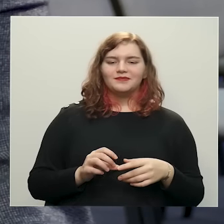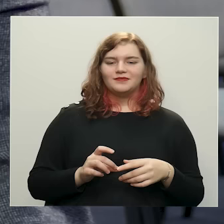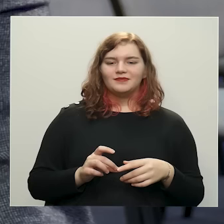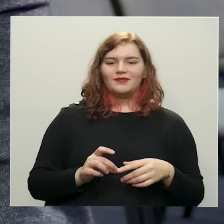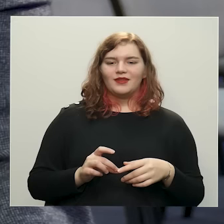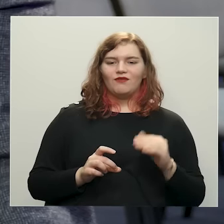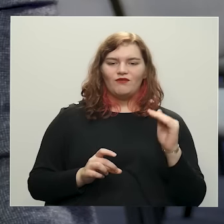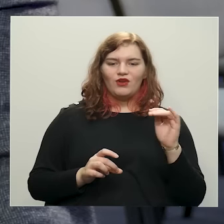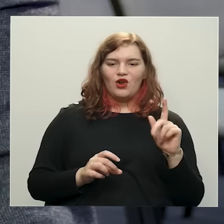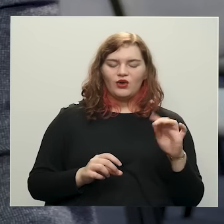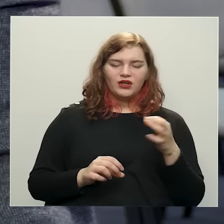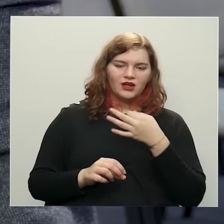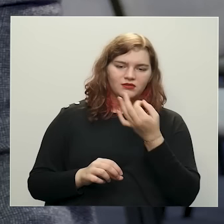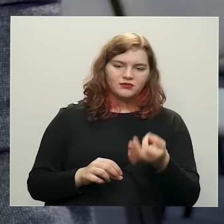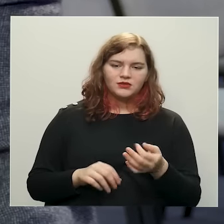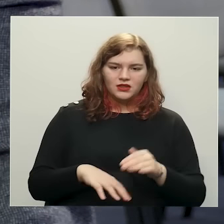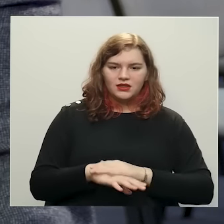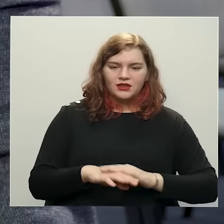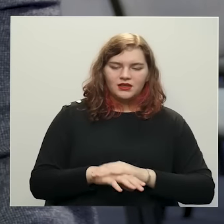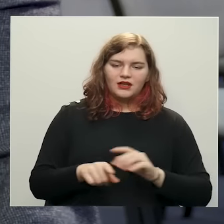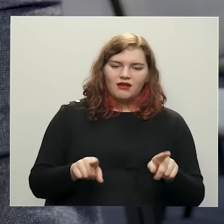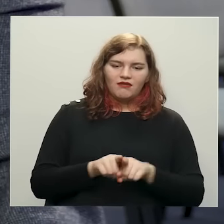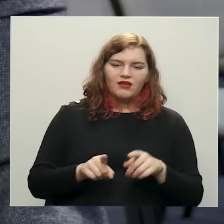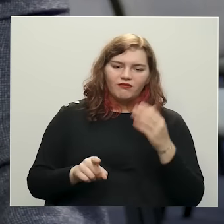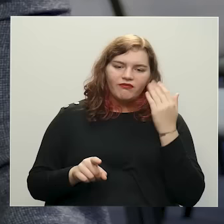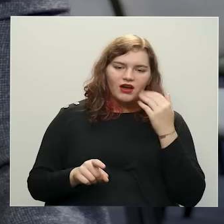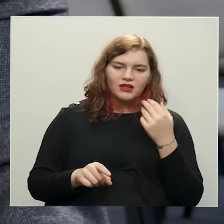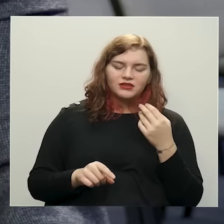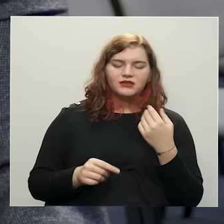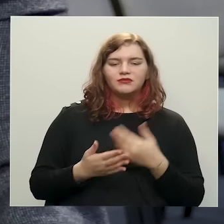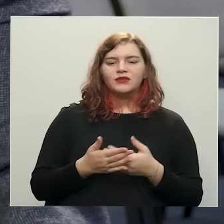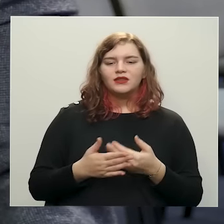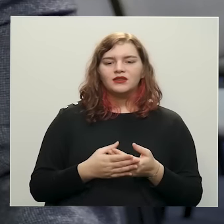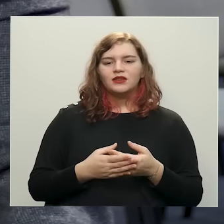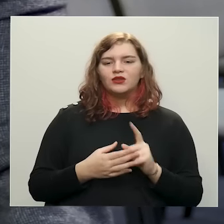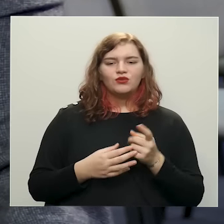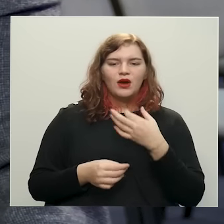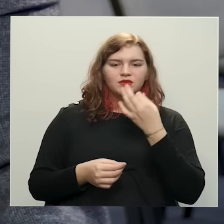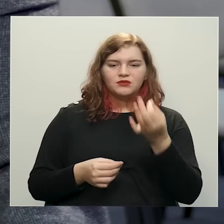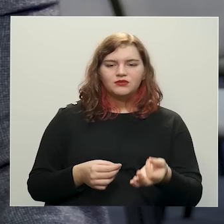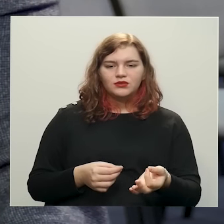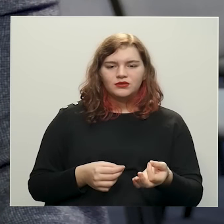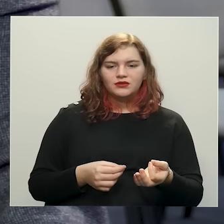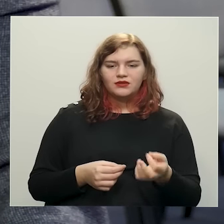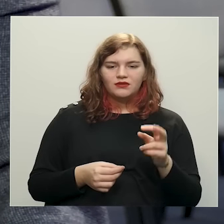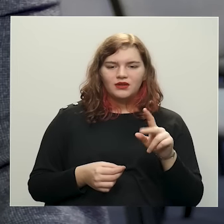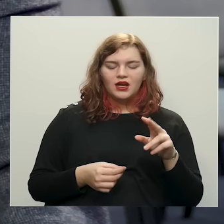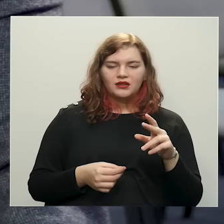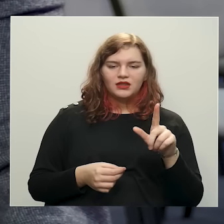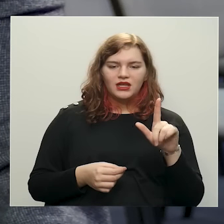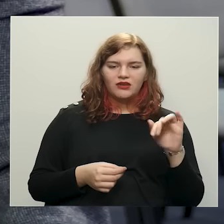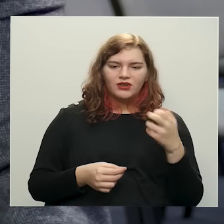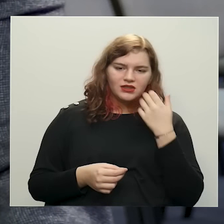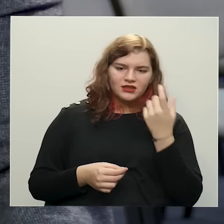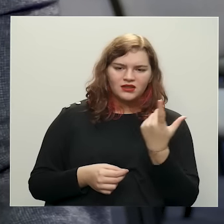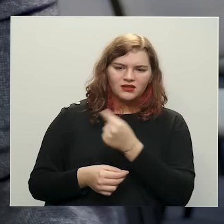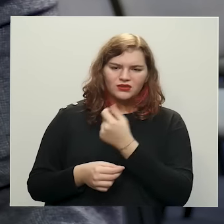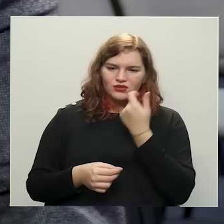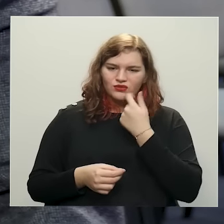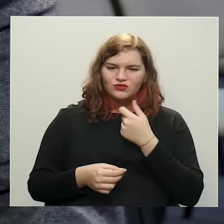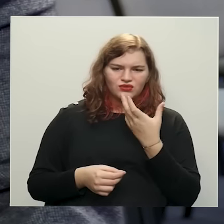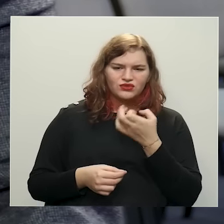Florina și-a cerut iertare și de la domnul și de la Rebecca. Nu a spus față de fratele Liviu, dar au spus că noi ești afară, tu nu